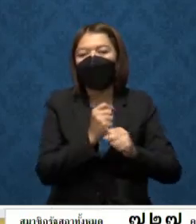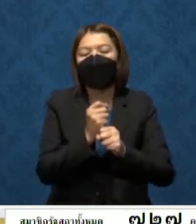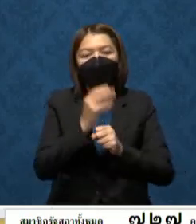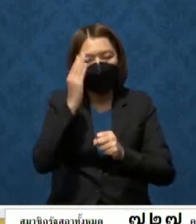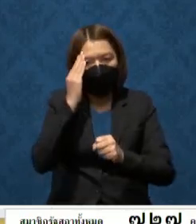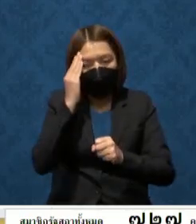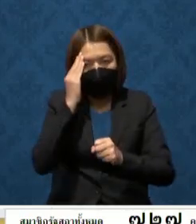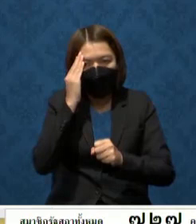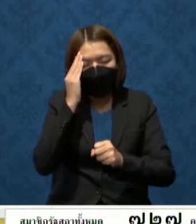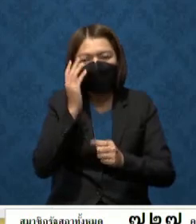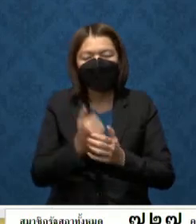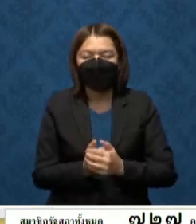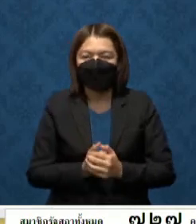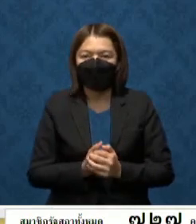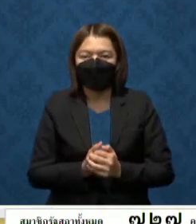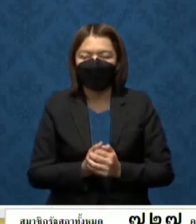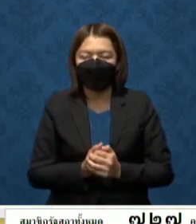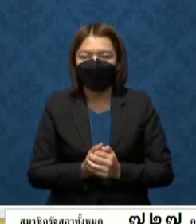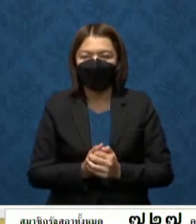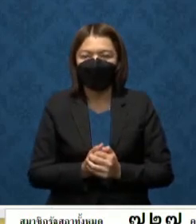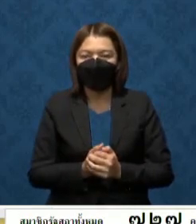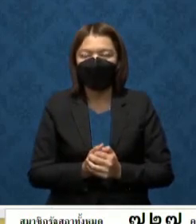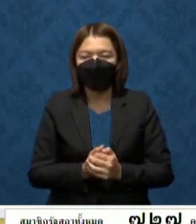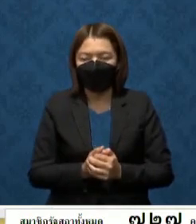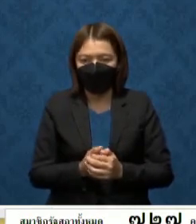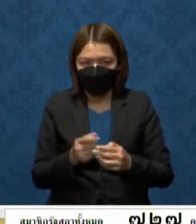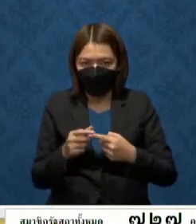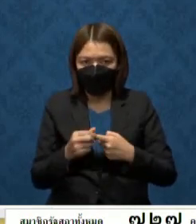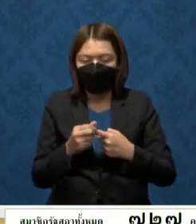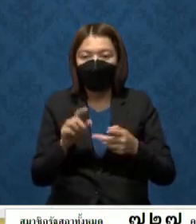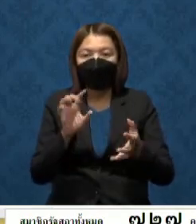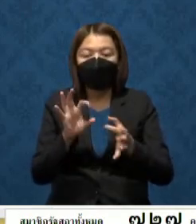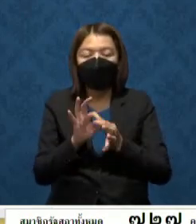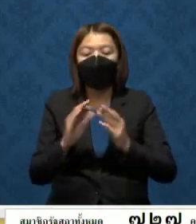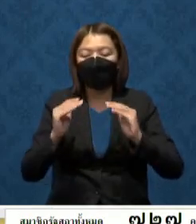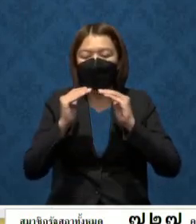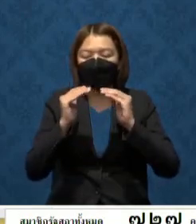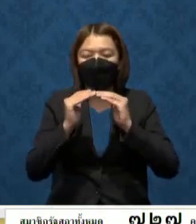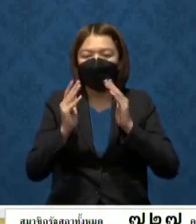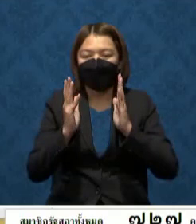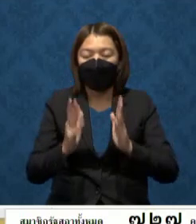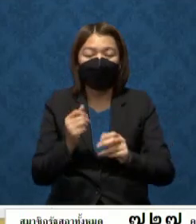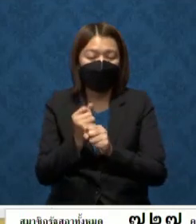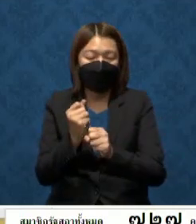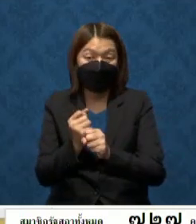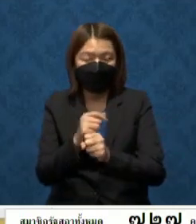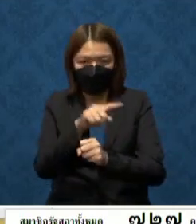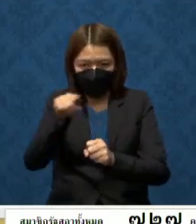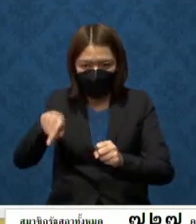เหตุลาช้านั่นคอประเด็ที่หนึ่งที่เกี่วข้องกับสิทธิของผู้มสวนเกี่ยวข้อง